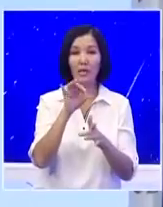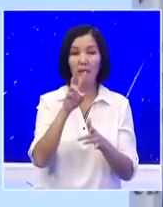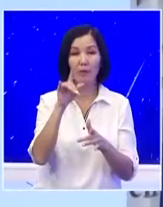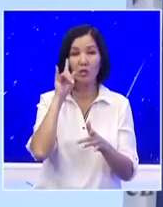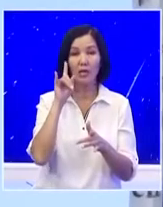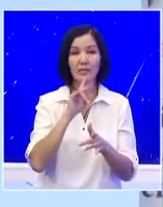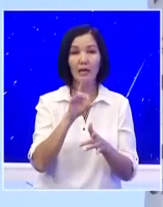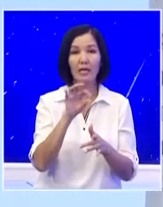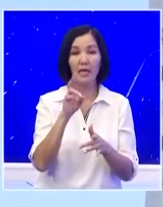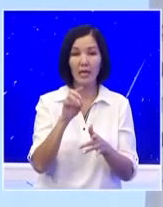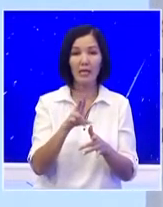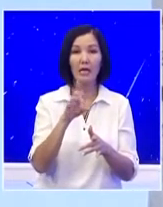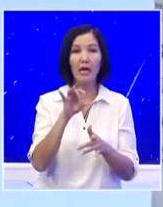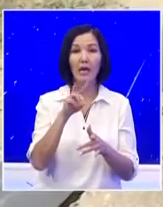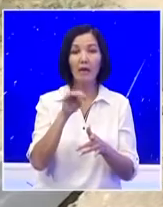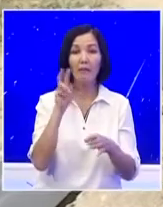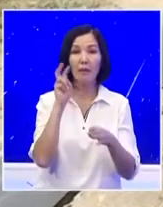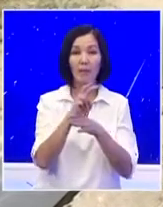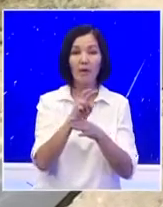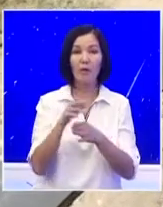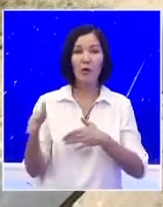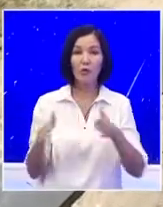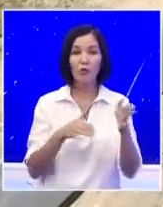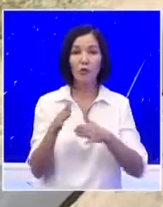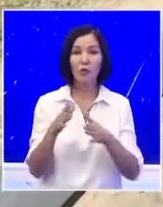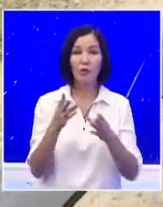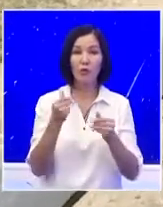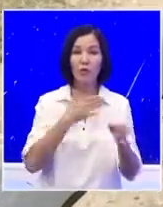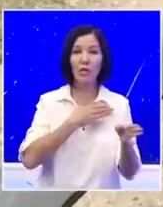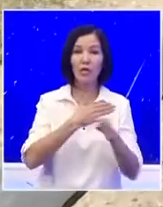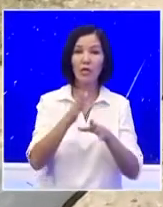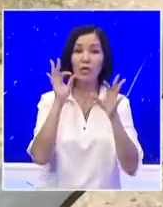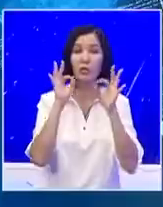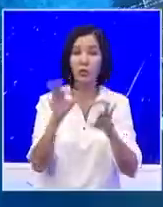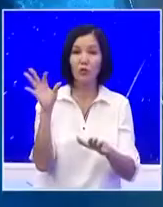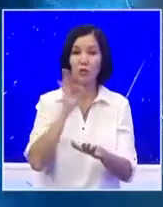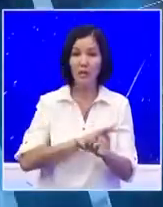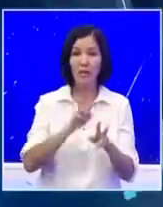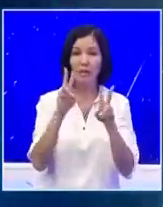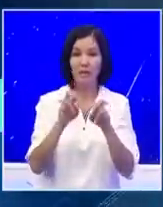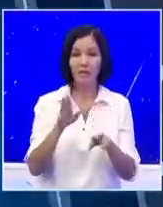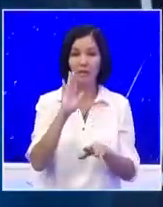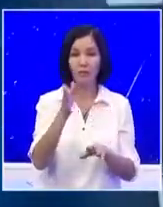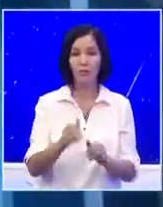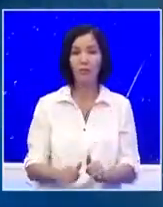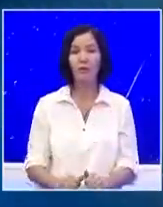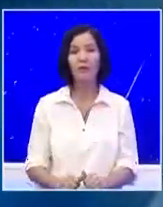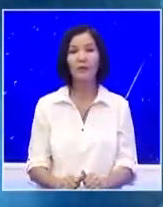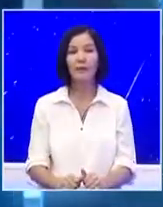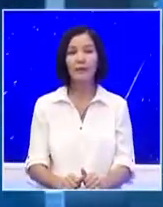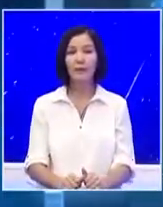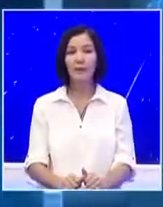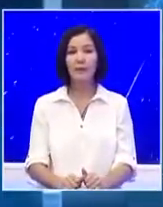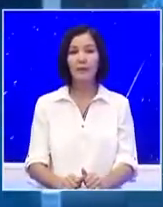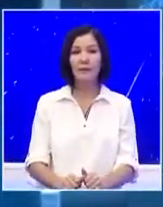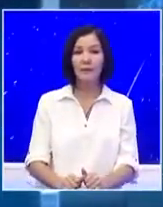Қазақ, Кеген, Райымбек аудандарына барып, жол сапасы мен қазынадан бөлінген қаржының игерілгенін тексермек. Медет Жұмабай, Абылай